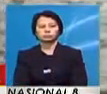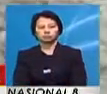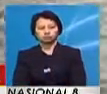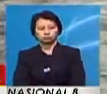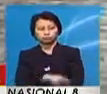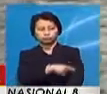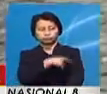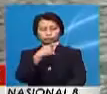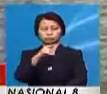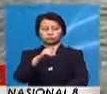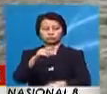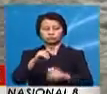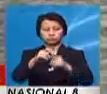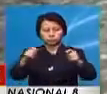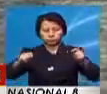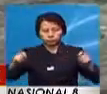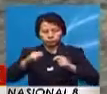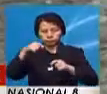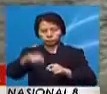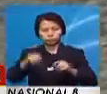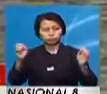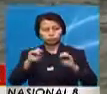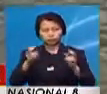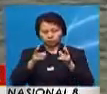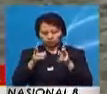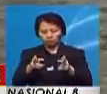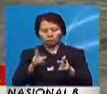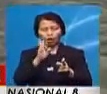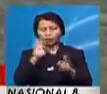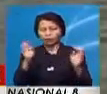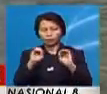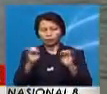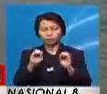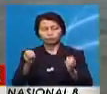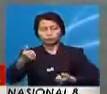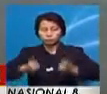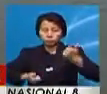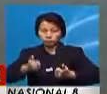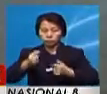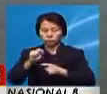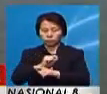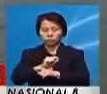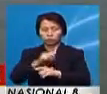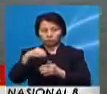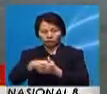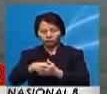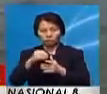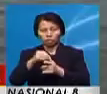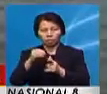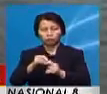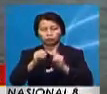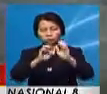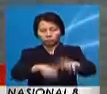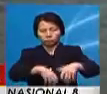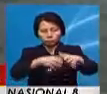sepanjang 30 tahun empangan ini beroperasi, tiada catuan air dilakukan sama ada untuk kegunaan domestik ataupun